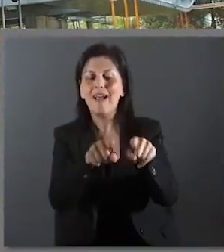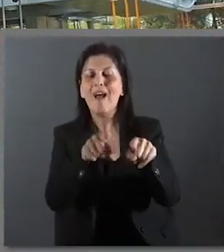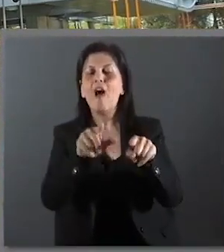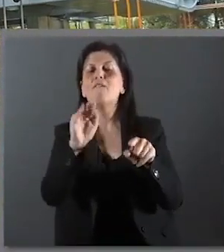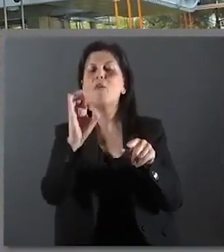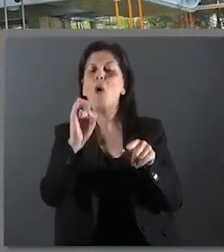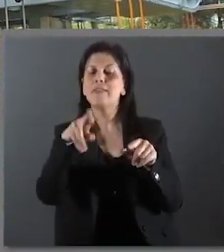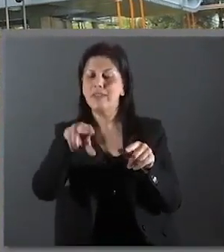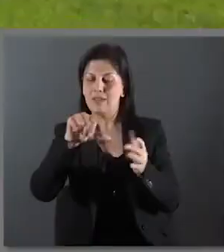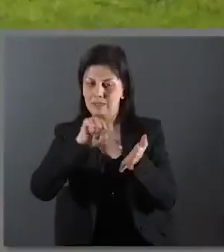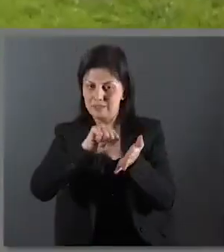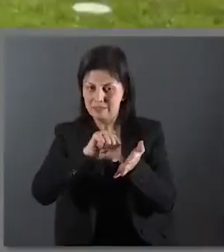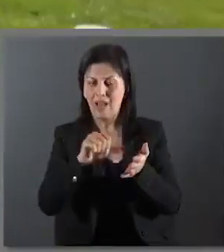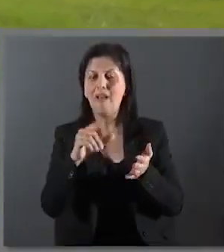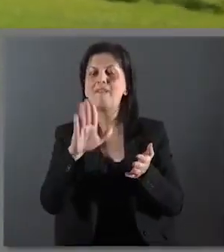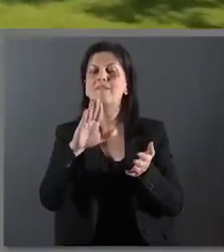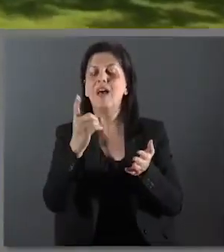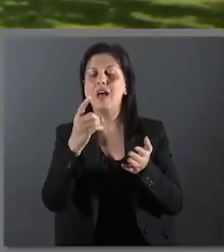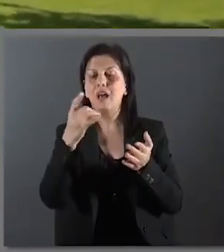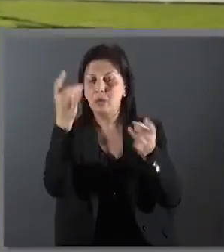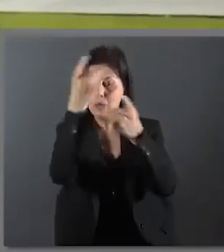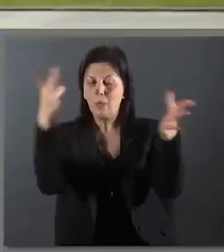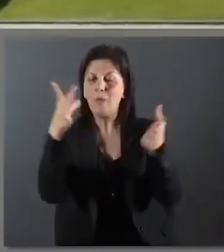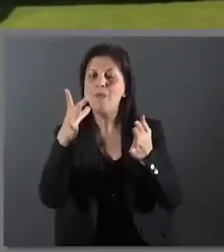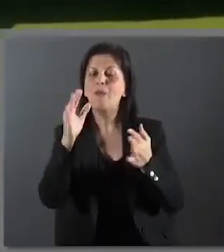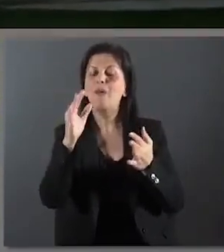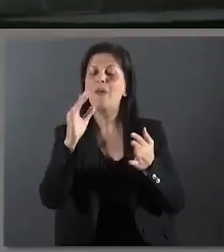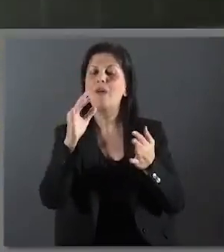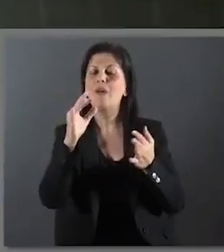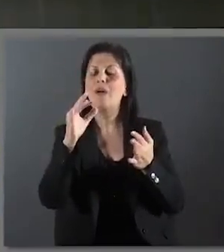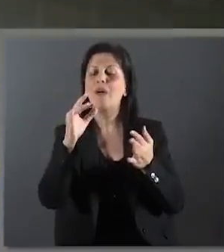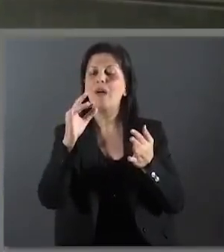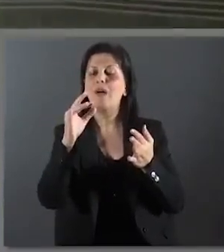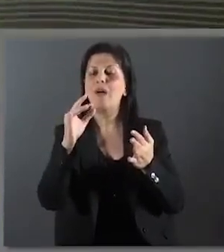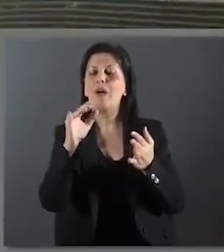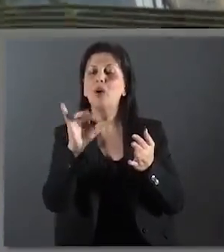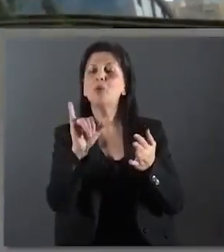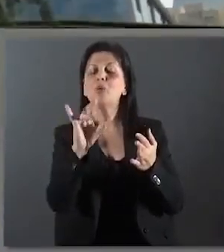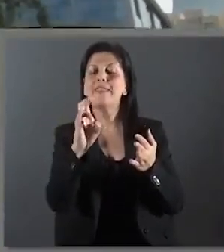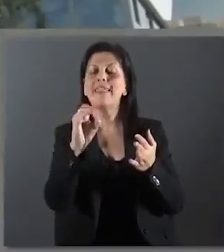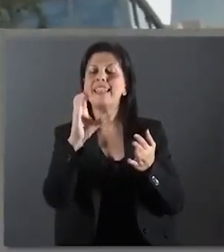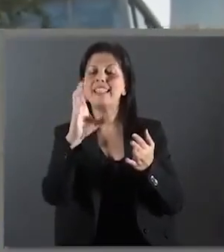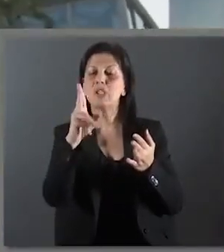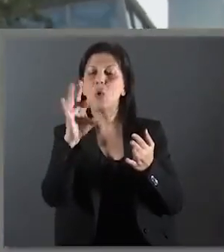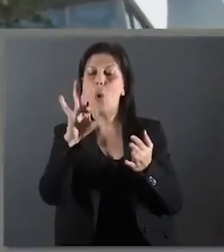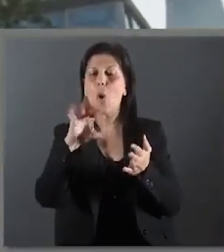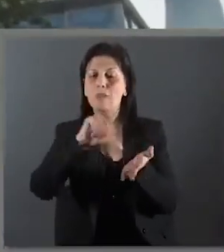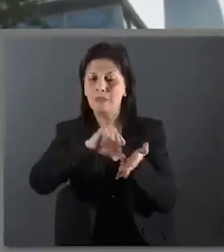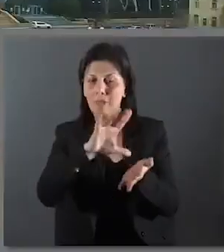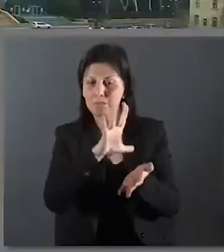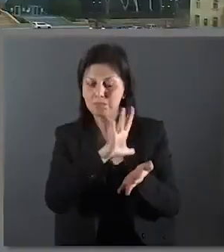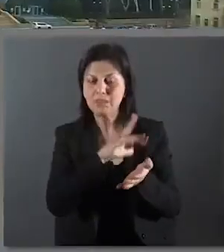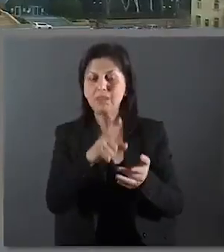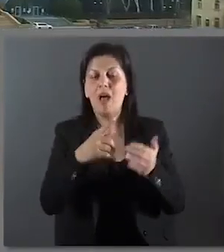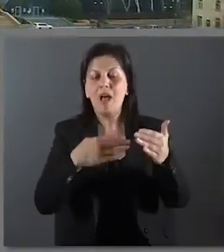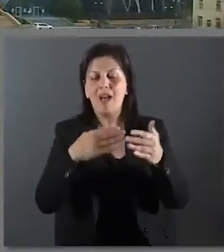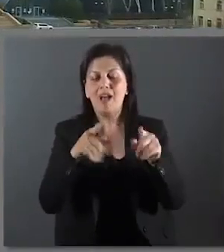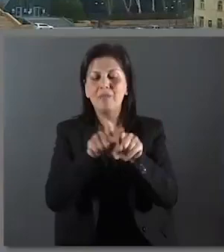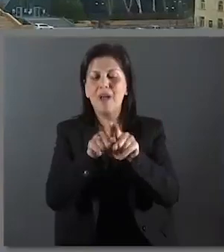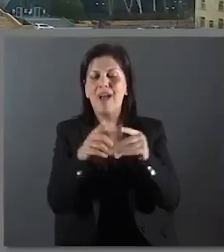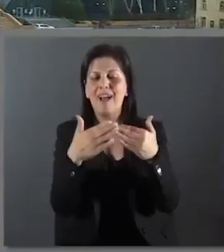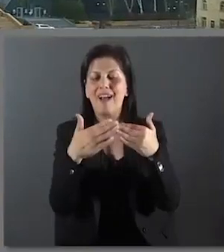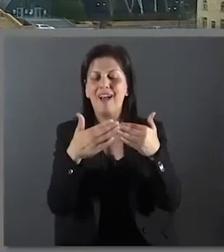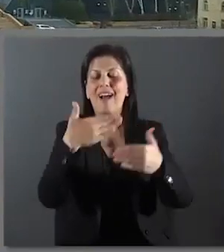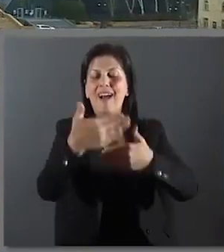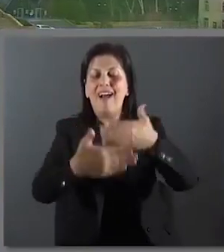Heydər Əliyev Fondu Mədəniyyət Nazirliyi və UNESCO-nın birgə layihəsidir. Açılan xalça formalı bu